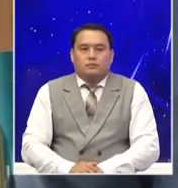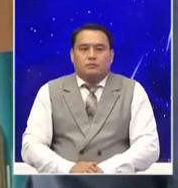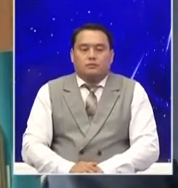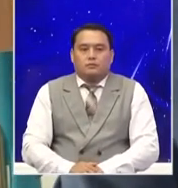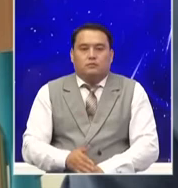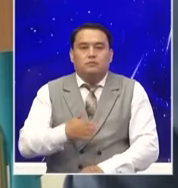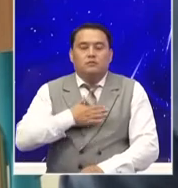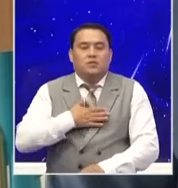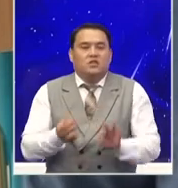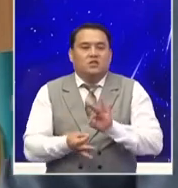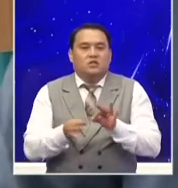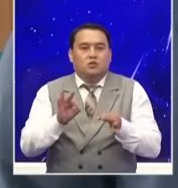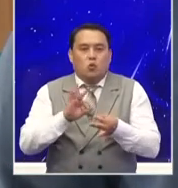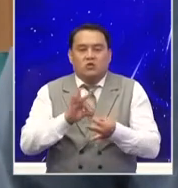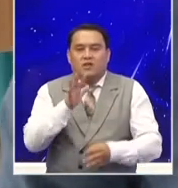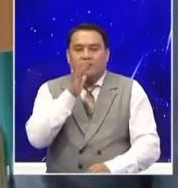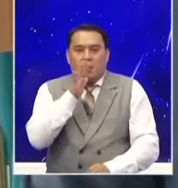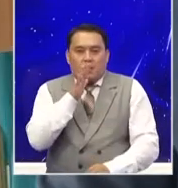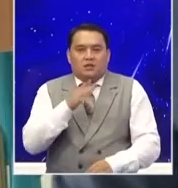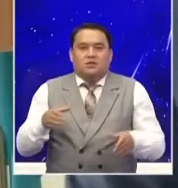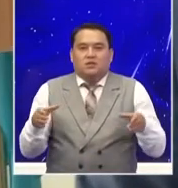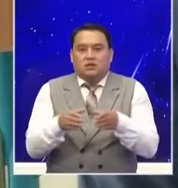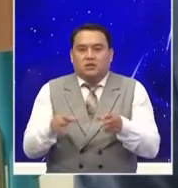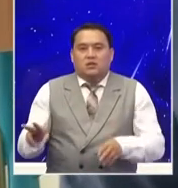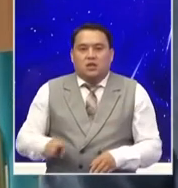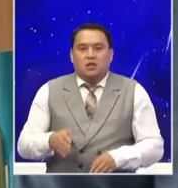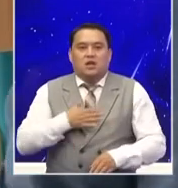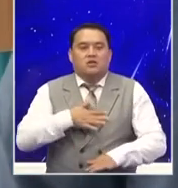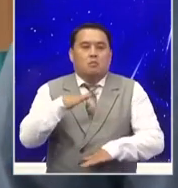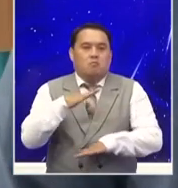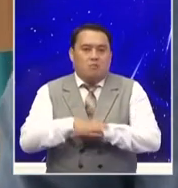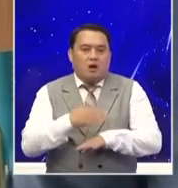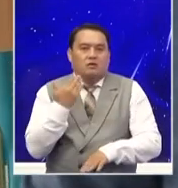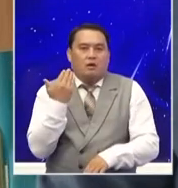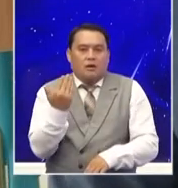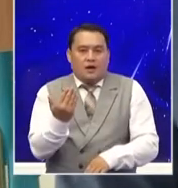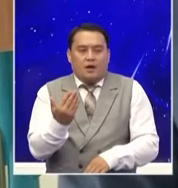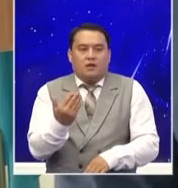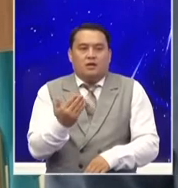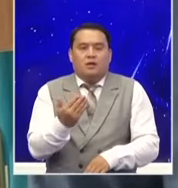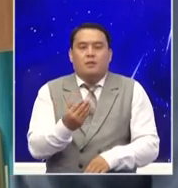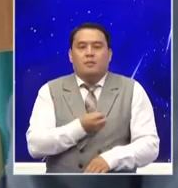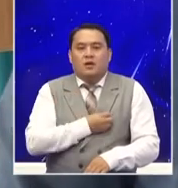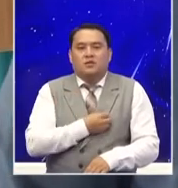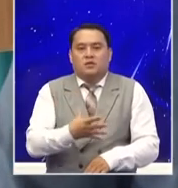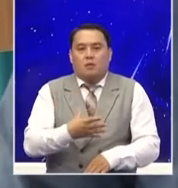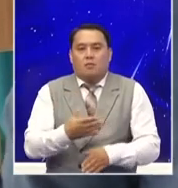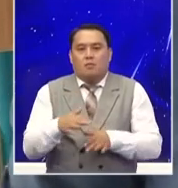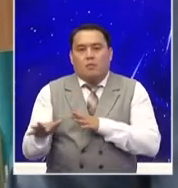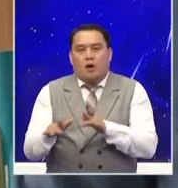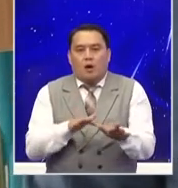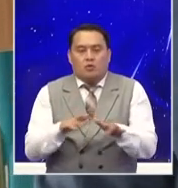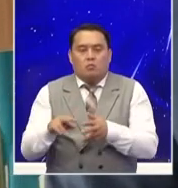Сейчас все еще сложный период. По инициативе члена Совета директоров нашего банка Шухрата Ибрахимова, от чистого сердца мы решили провести эту